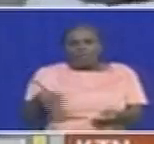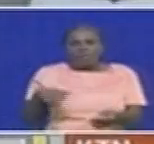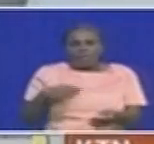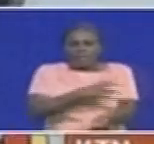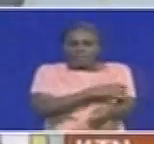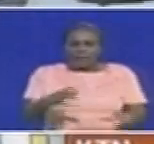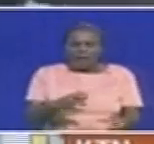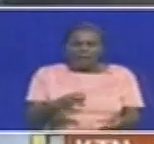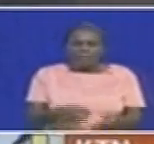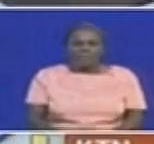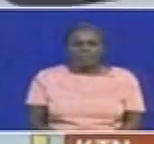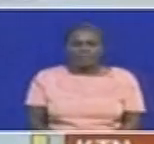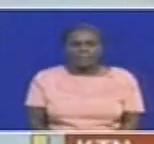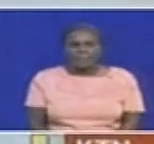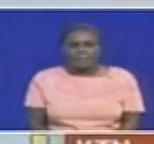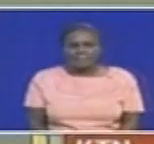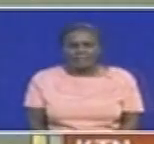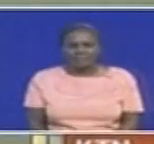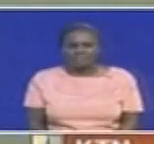Agnes Penda, KTN Leo.